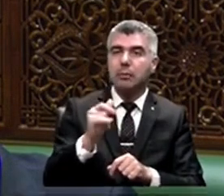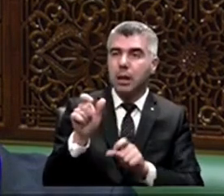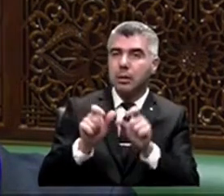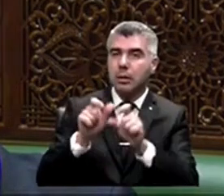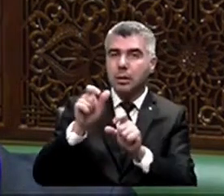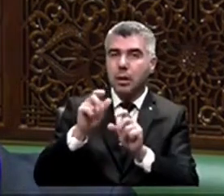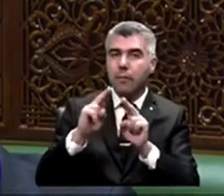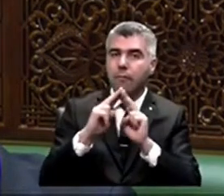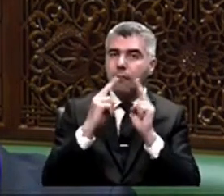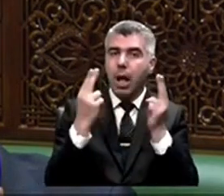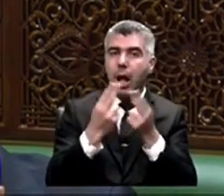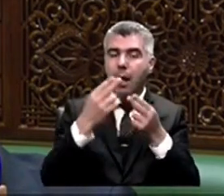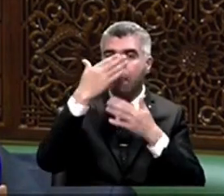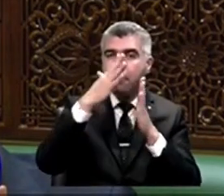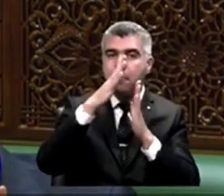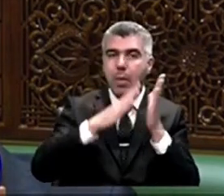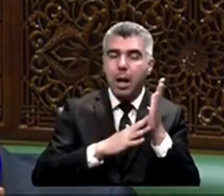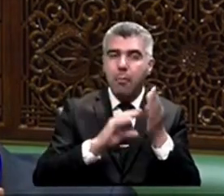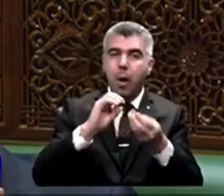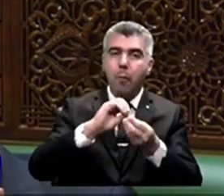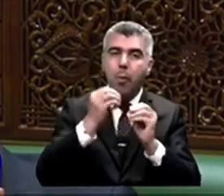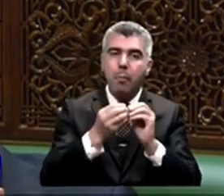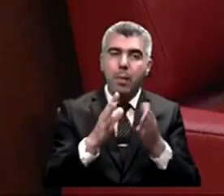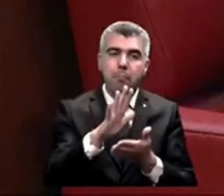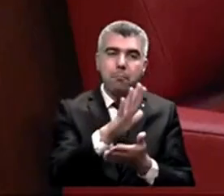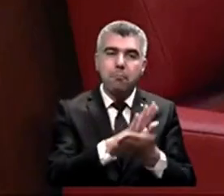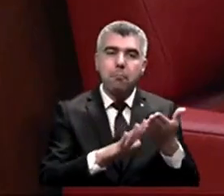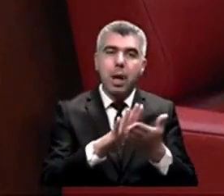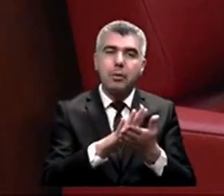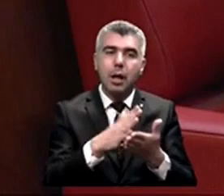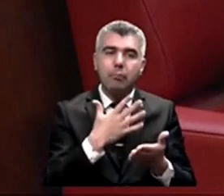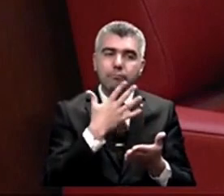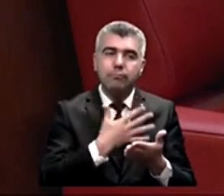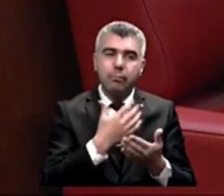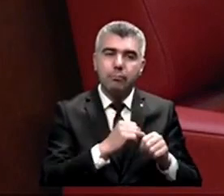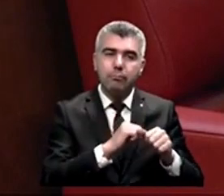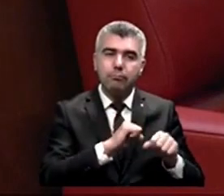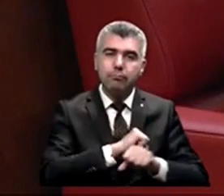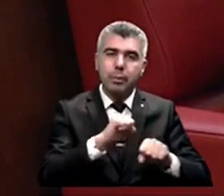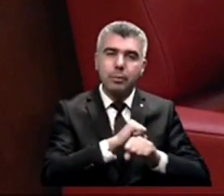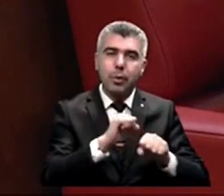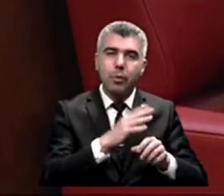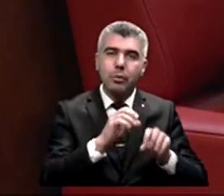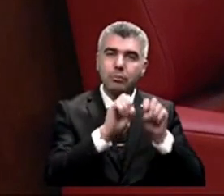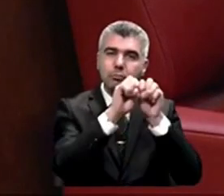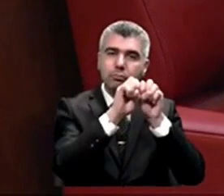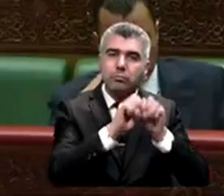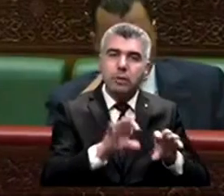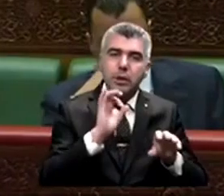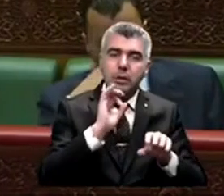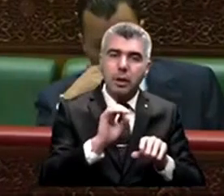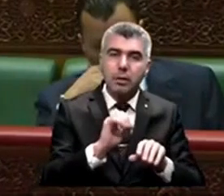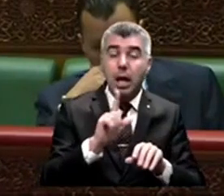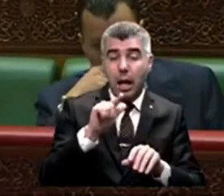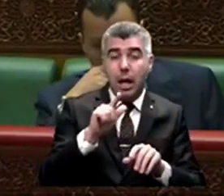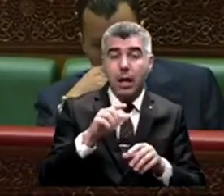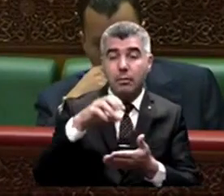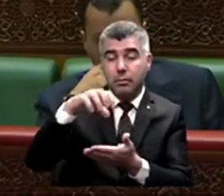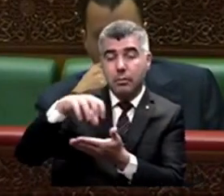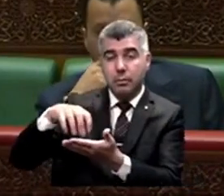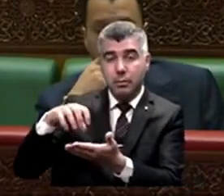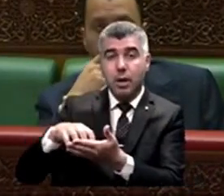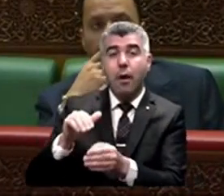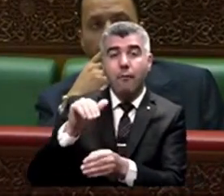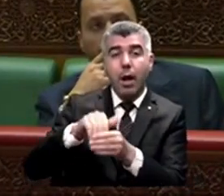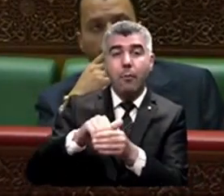العالم في ظل الانحرافات والانزلاقات المتطرفة التي تتخذ غطاء دينيا للترويج لها، وهي حاضرة بقوة داخل مجتمعات دول